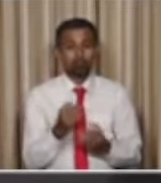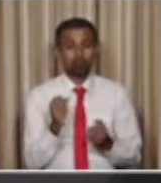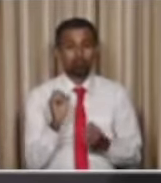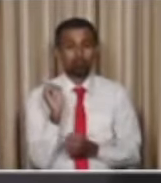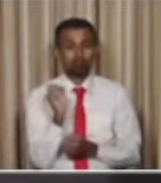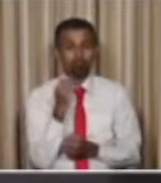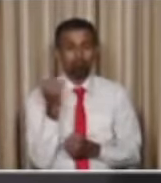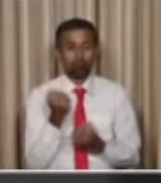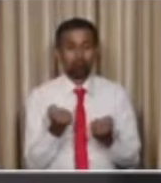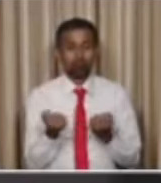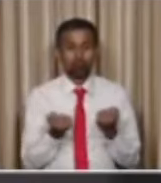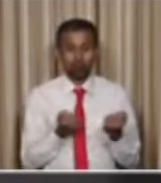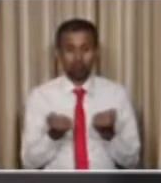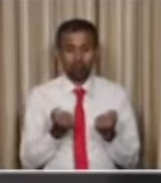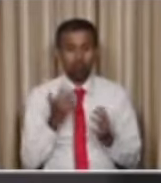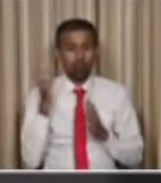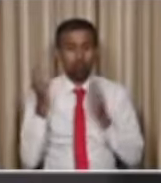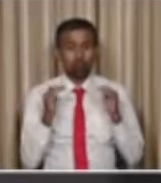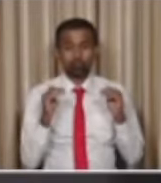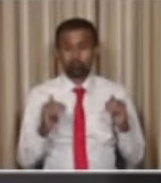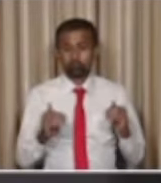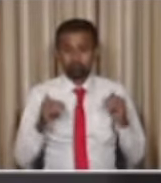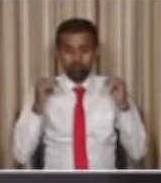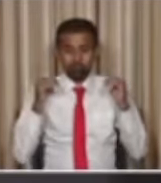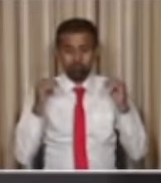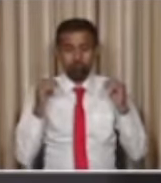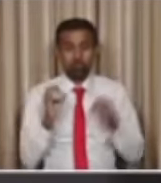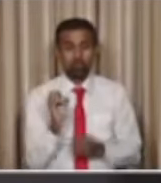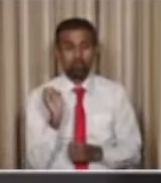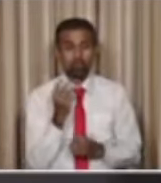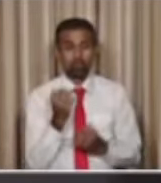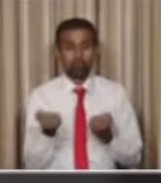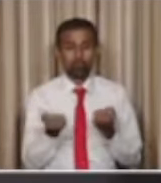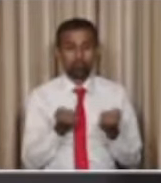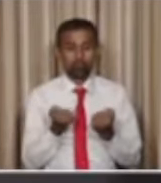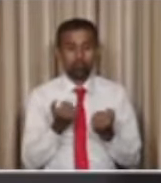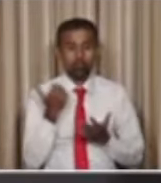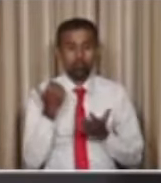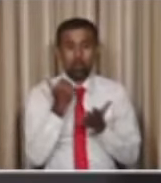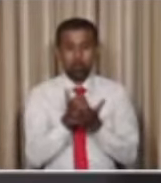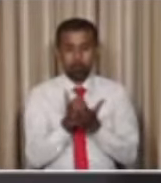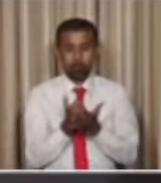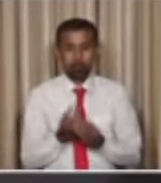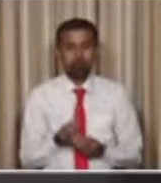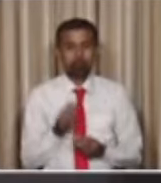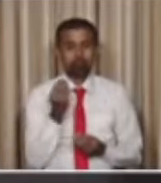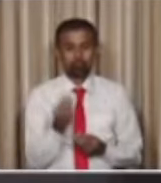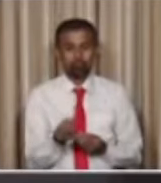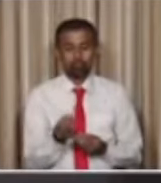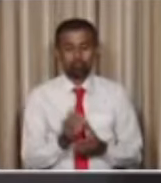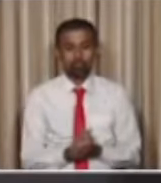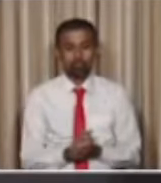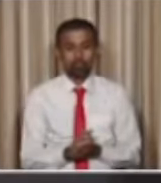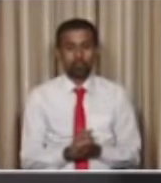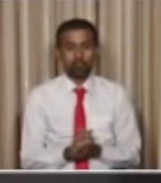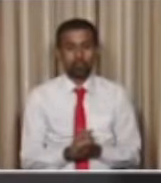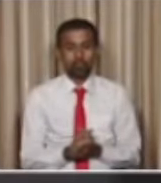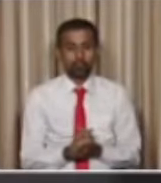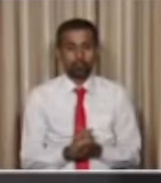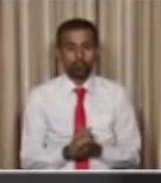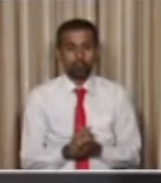රථ සේවා ලෝ වඩාත් උසස් ගිලන් රථ සේවාවක් ලෙස ලෝක බැංකුව හඳුන්වා දී තිබෙනවා. එහිදී